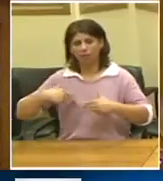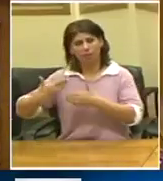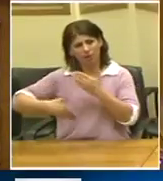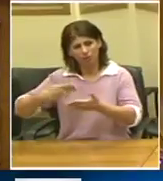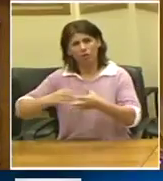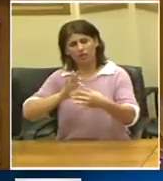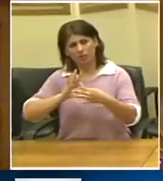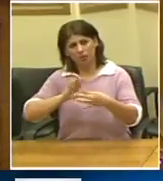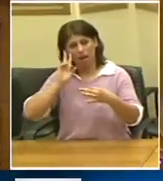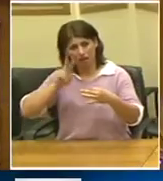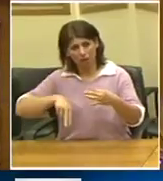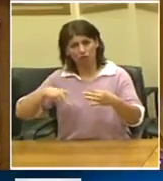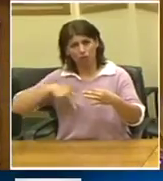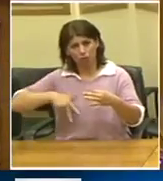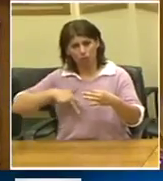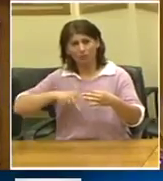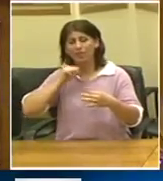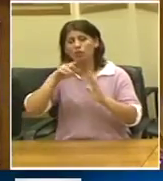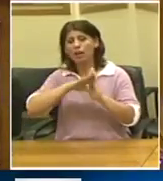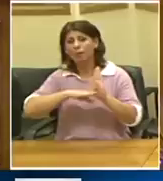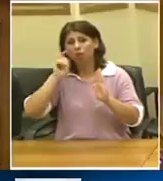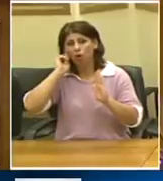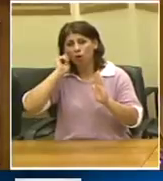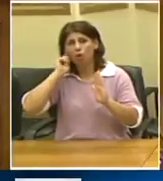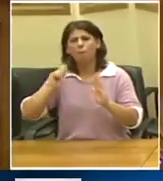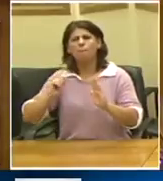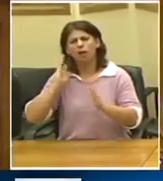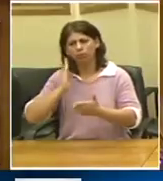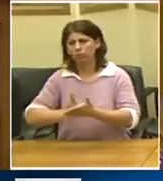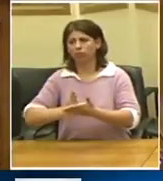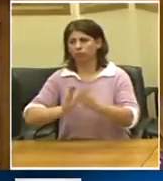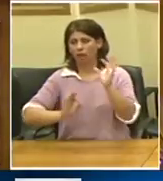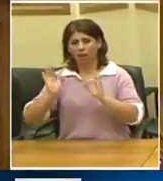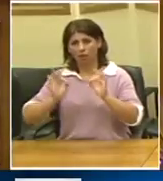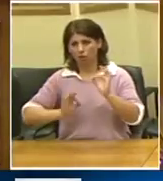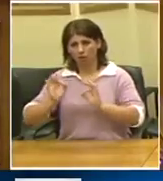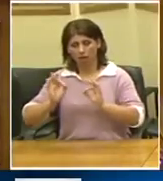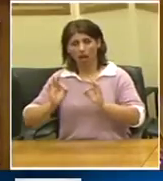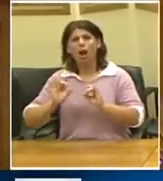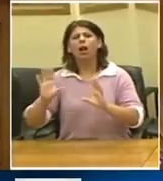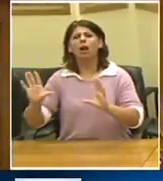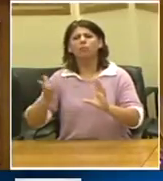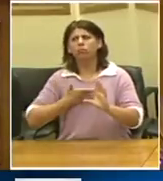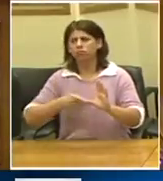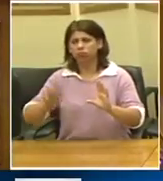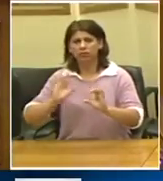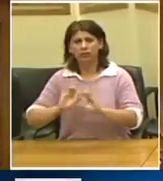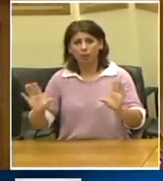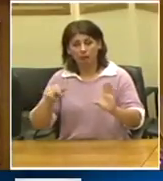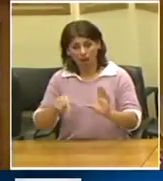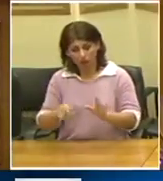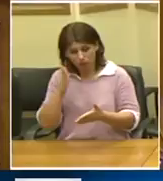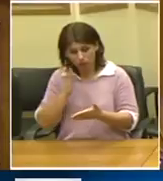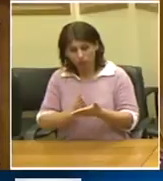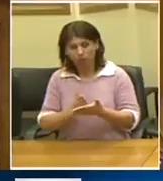σύμμαχοι, αναγνωρίζουν τη χώρα αυτή με το συνταγματικό της όνομα, δηλαδή σκέτο Μακεδονία. Και κανένας δεν θορυβείται. Αν αυτός δεν είναι ο ορισμός του